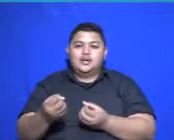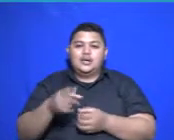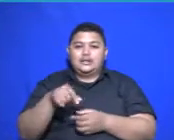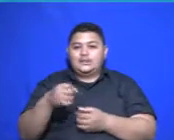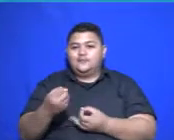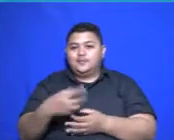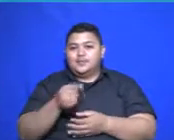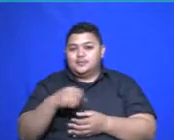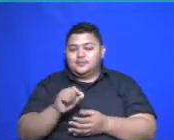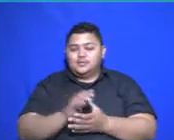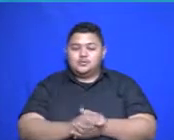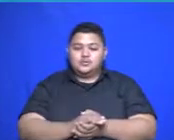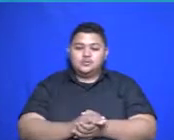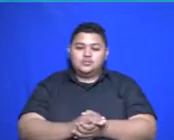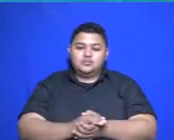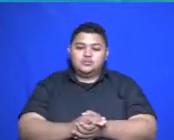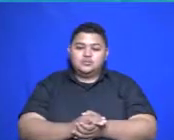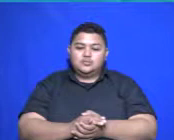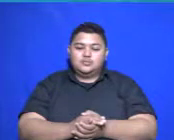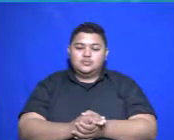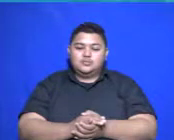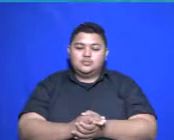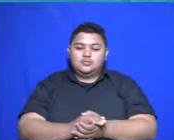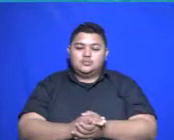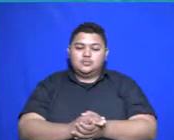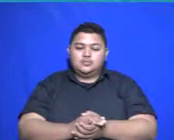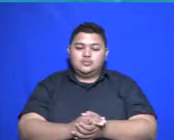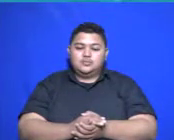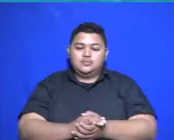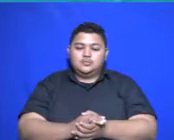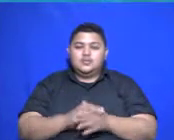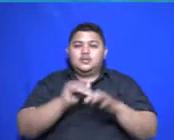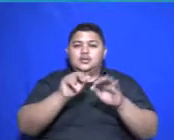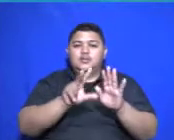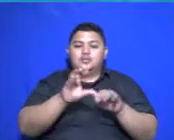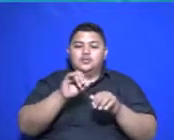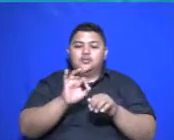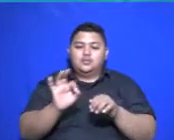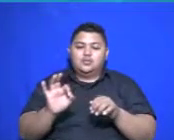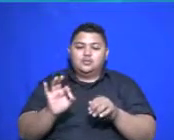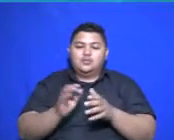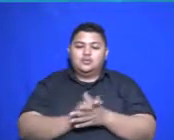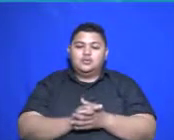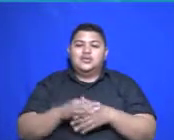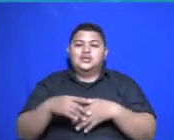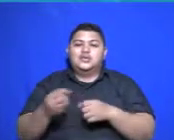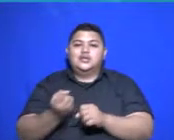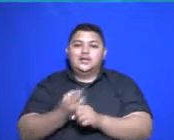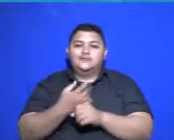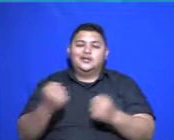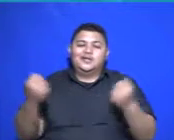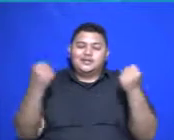dengan database yang kita bangun. Kurang lebih ada 80.000 koperasi yang sehat, yang